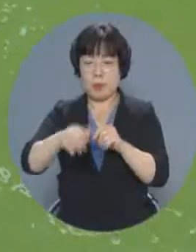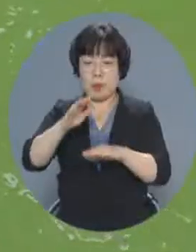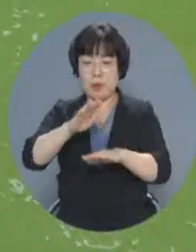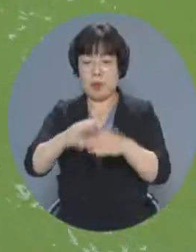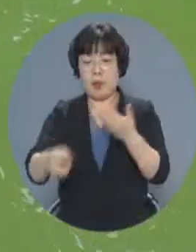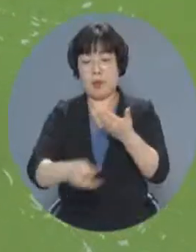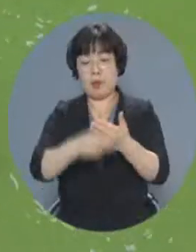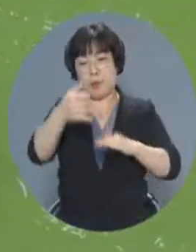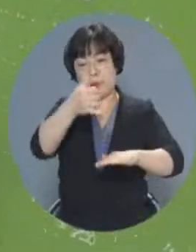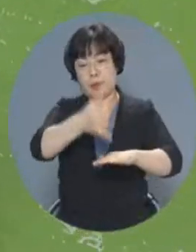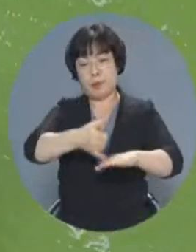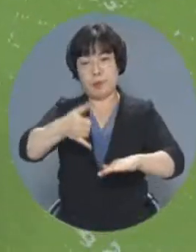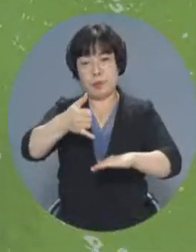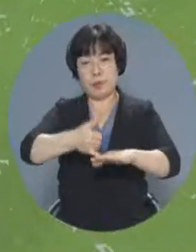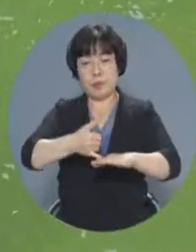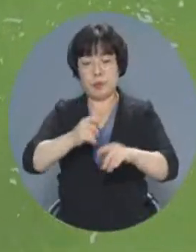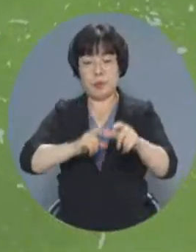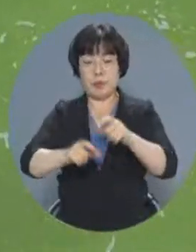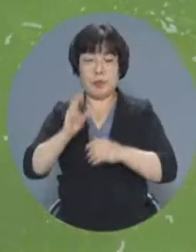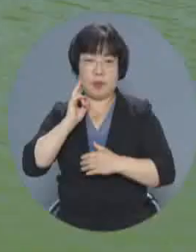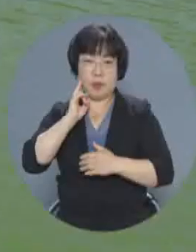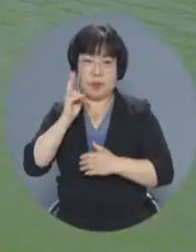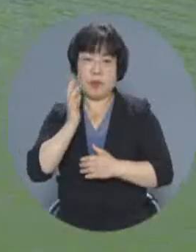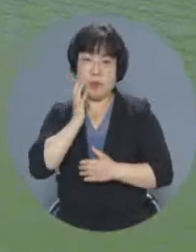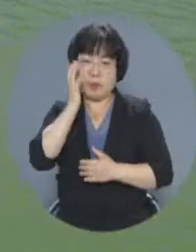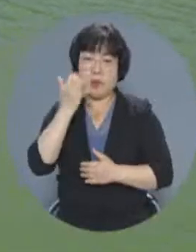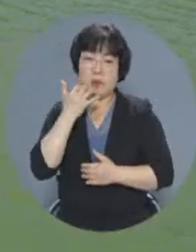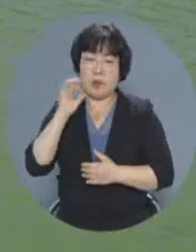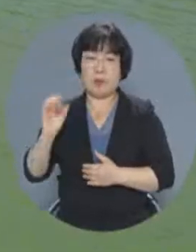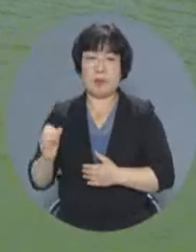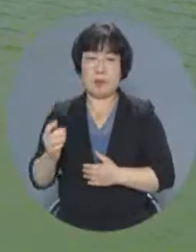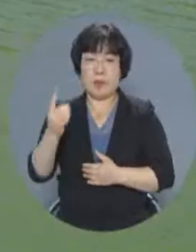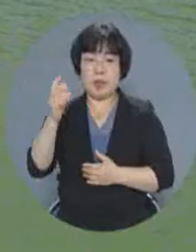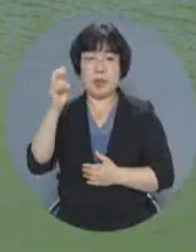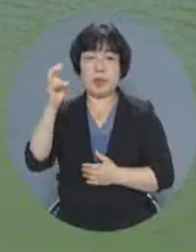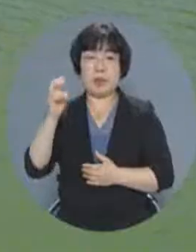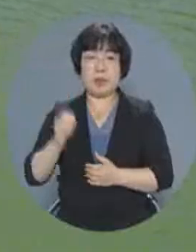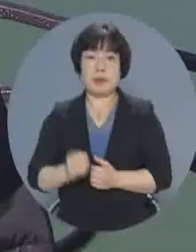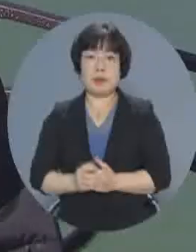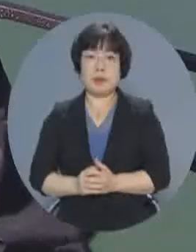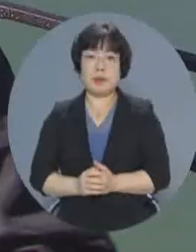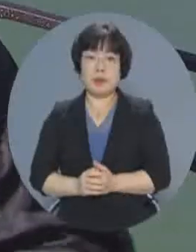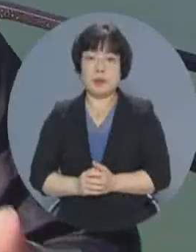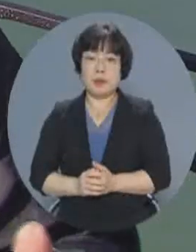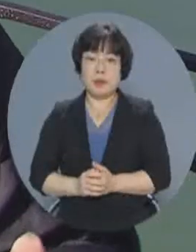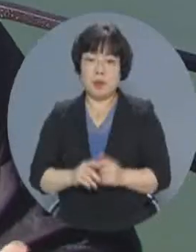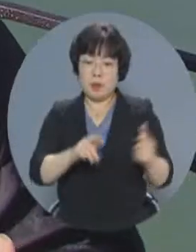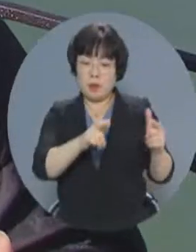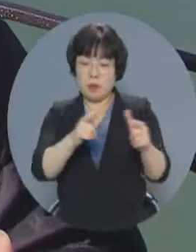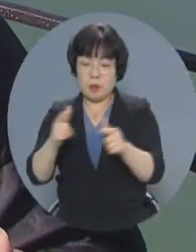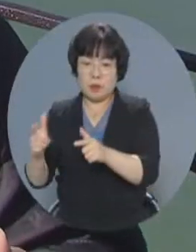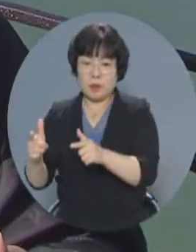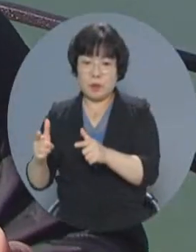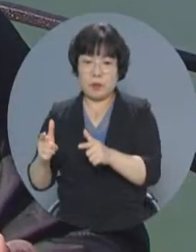불법 경작 행위도 갈수록 심각해지는 녹조의 원인일 수 있다는 겁니다. 여러 가지